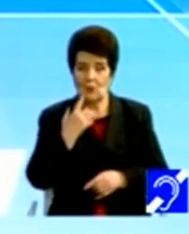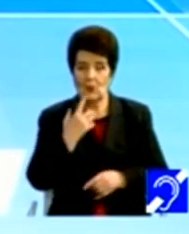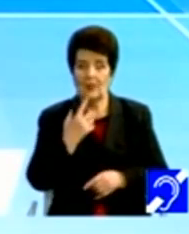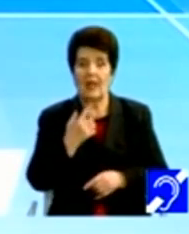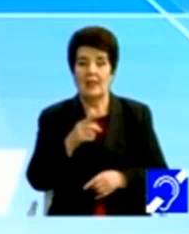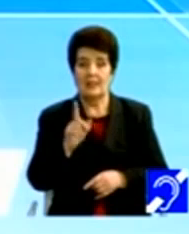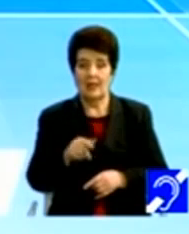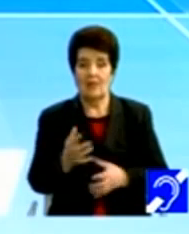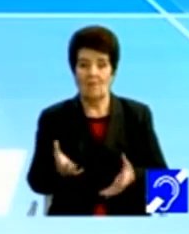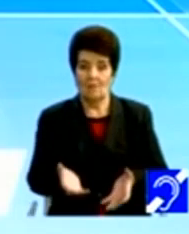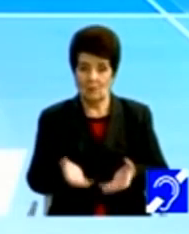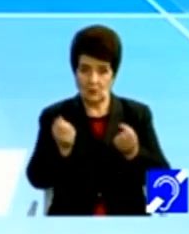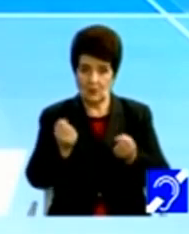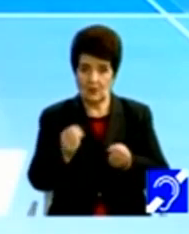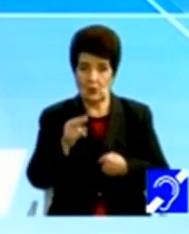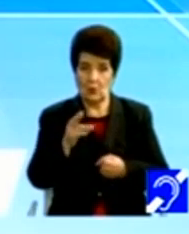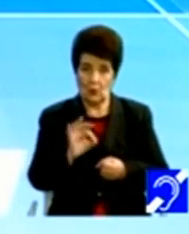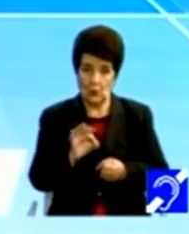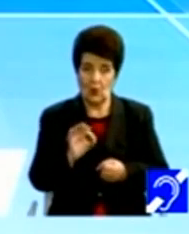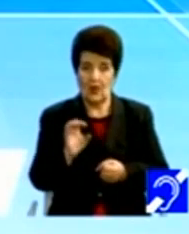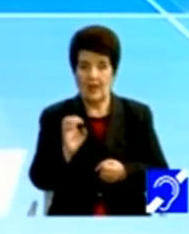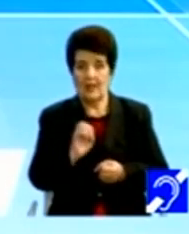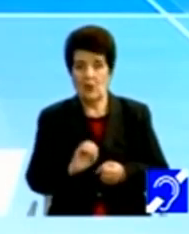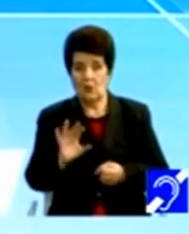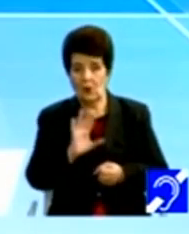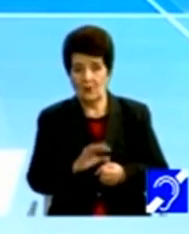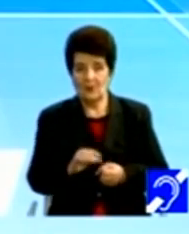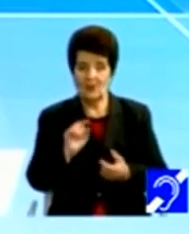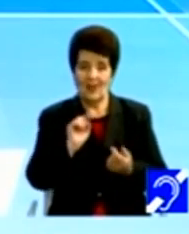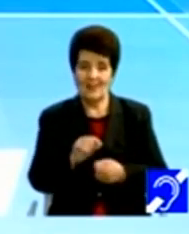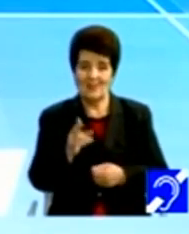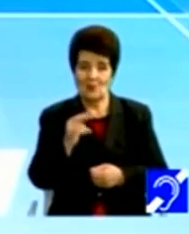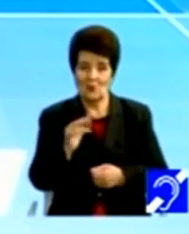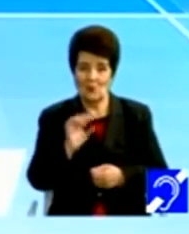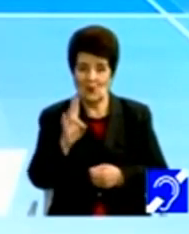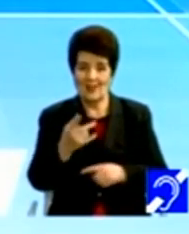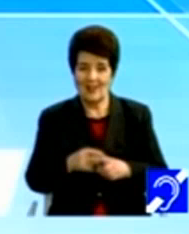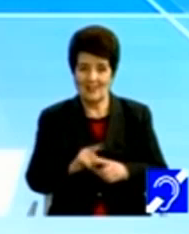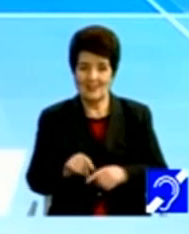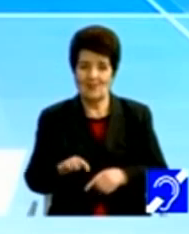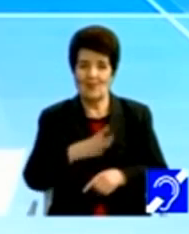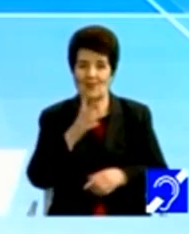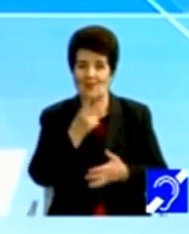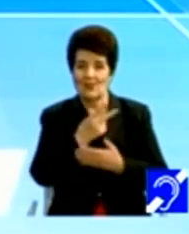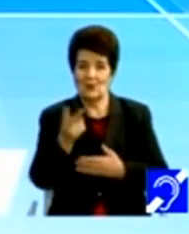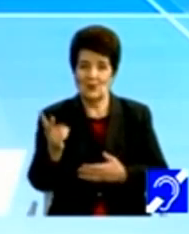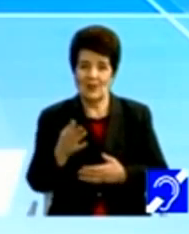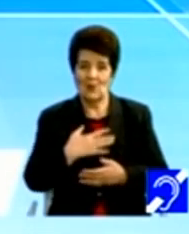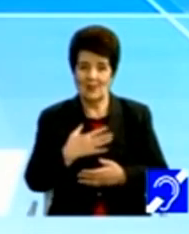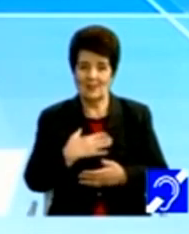candidat pro-european și pro-românesc anti-Dodon. Deci asta va fi viziunea noastră.